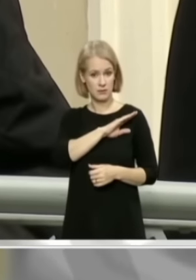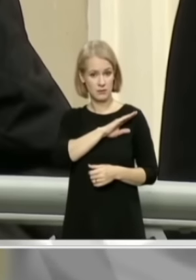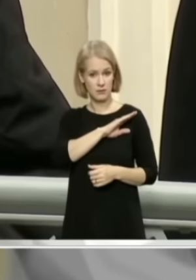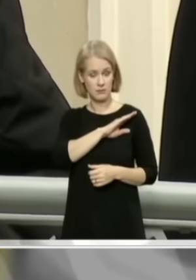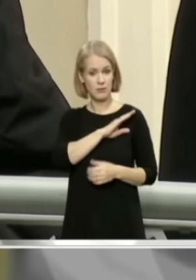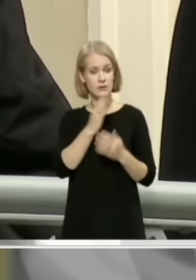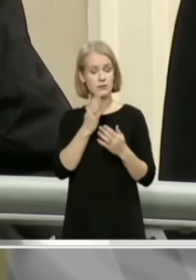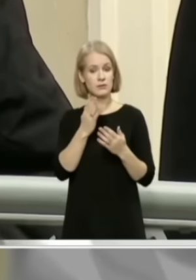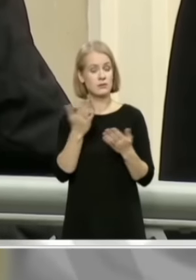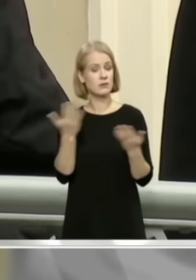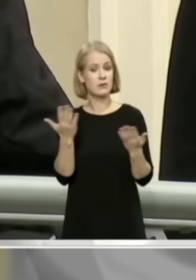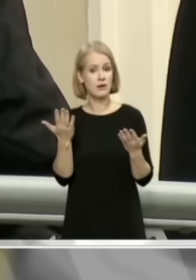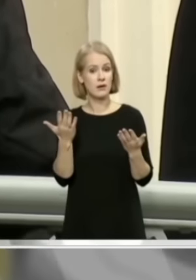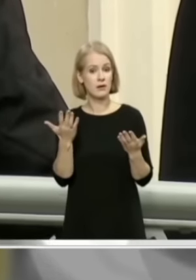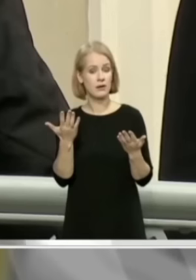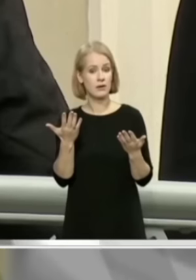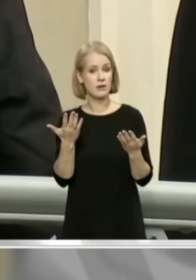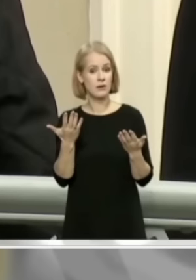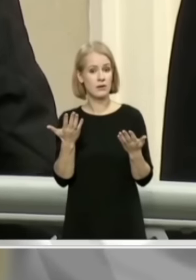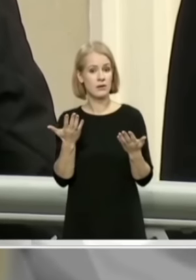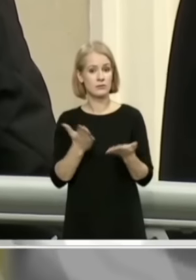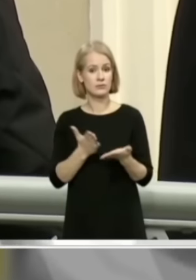Tai reiškia, kad tironija